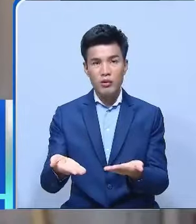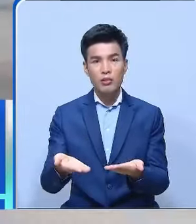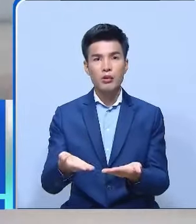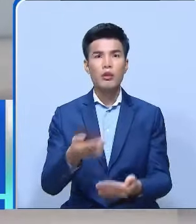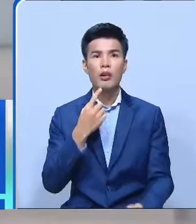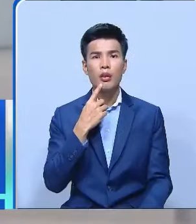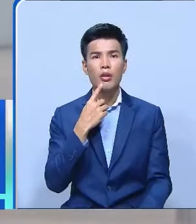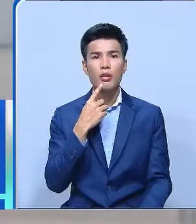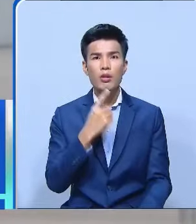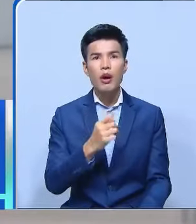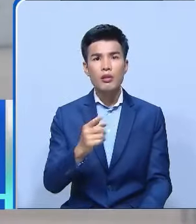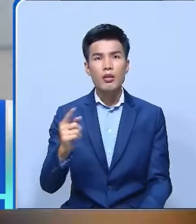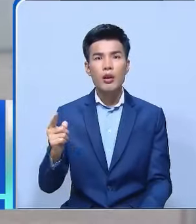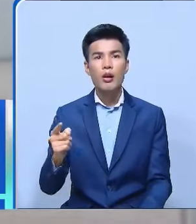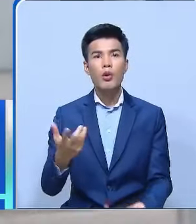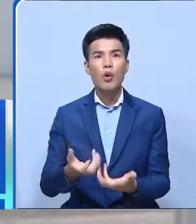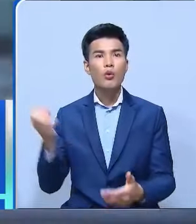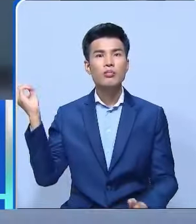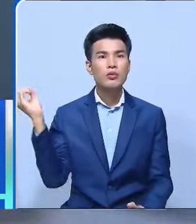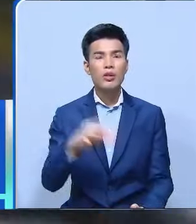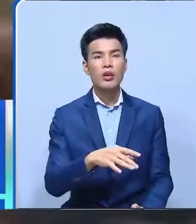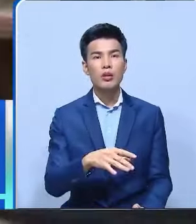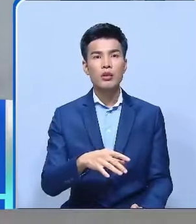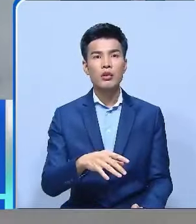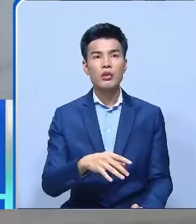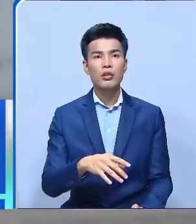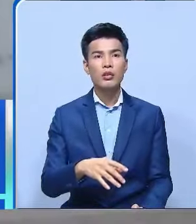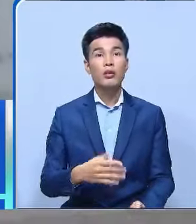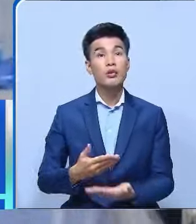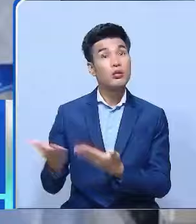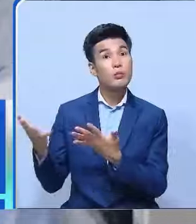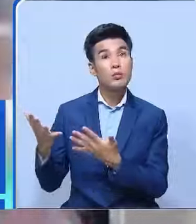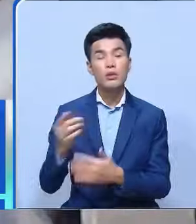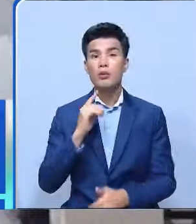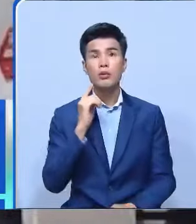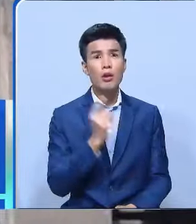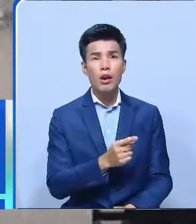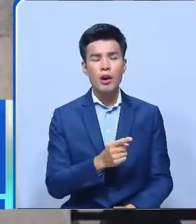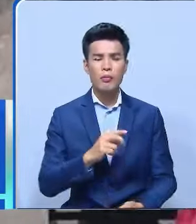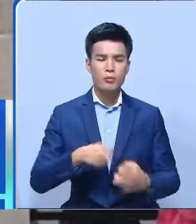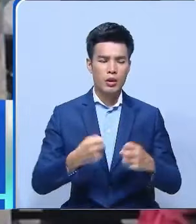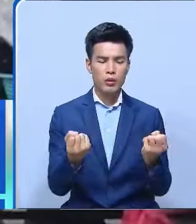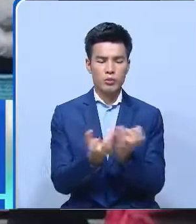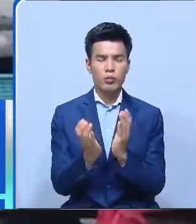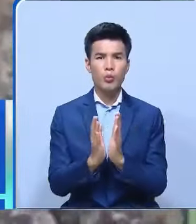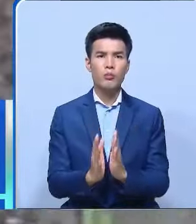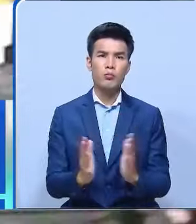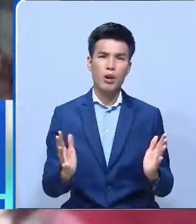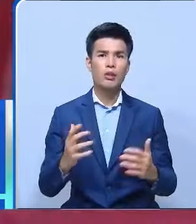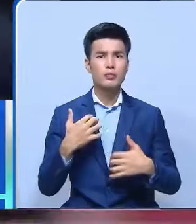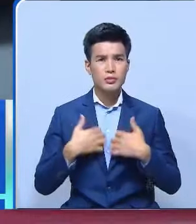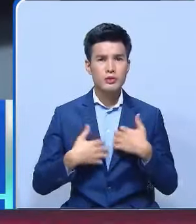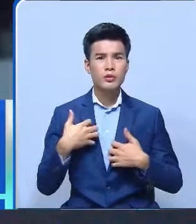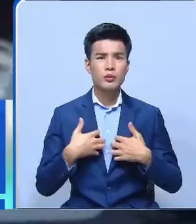ายแล้วก็ปาข้าวของใส่หลังนักท่องเที่ยวไม่สนใจซื้อขนมของเขาก็สร้างความเดือดร้อนให้กับนักท่องเที่ยวไปหลายคนที่ตั้งใจจะมาเ